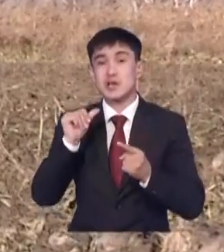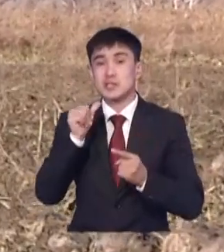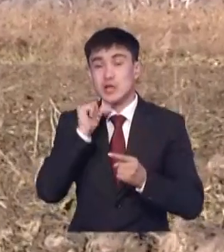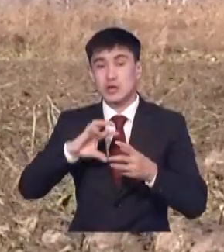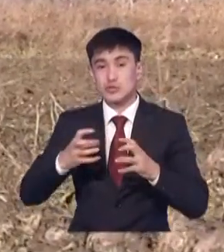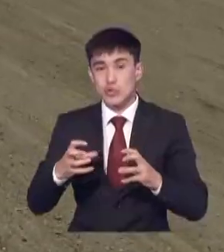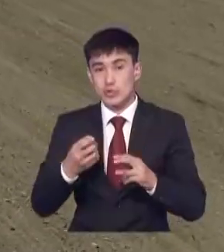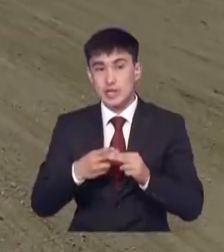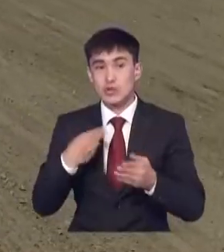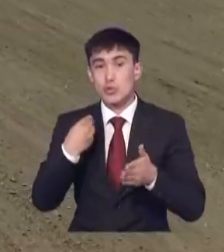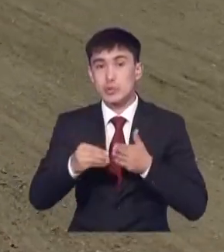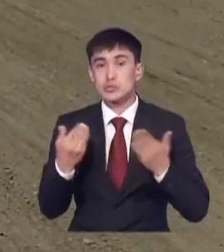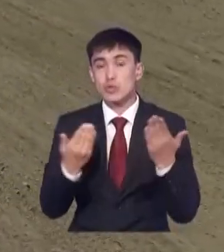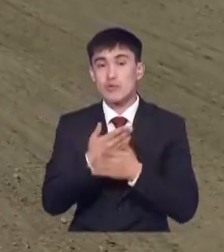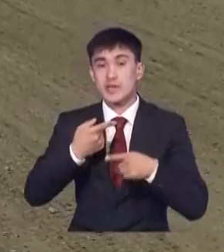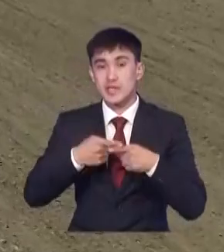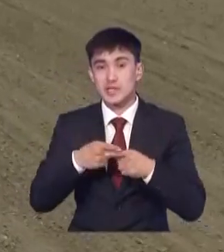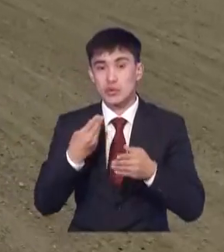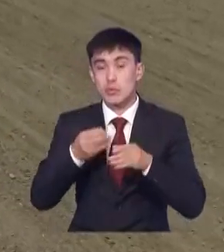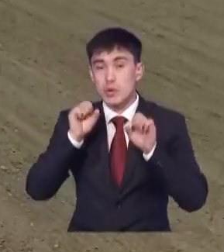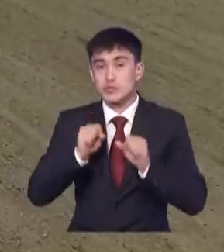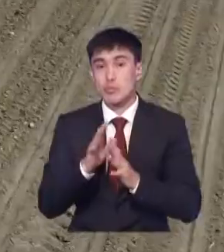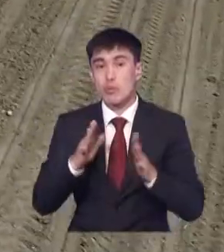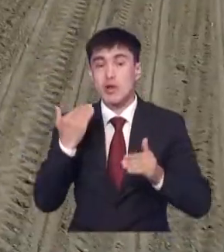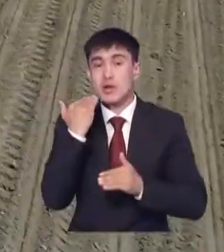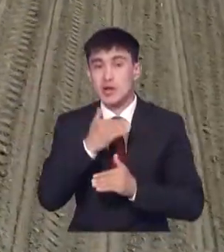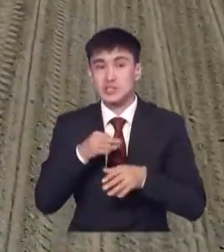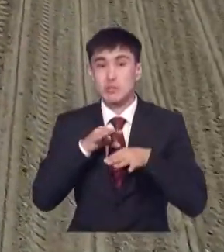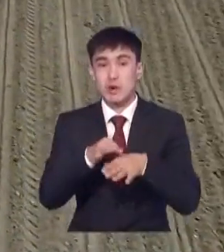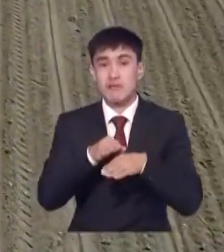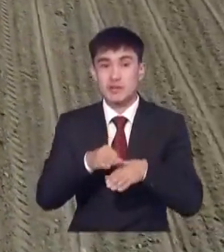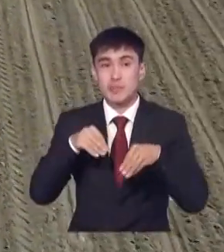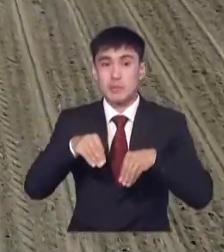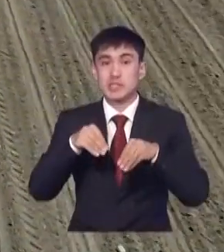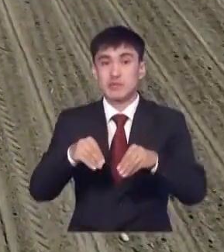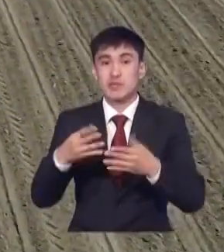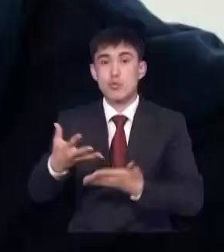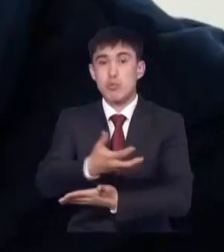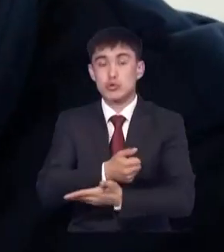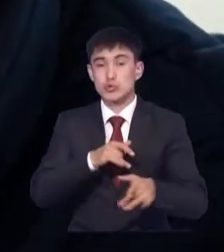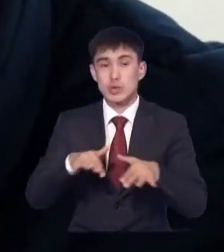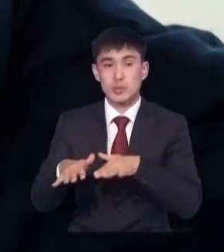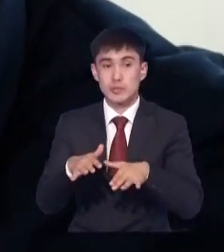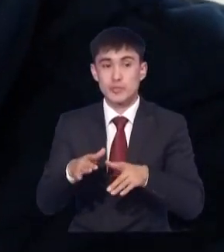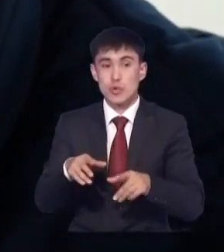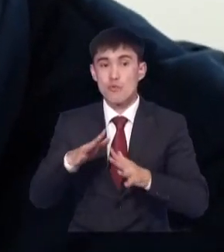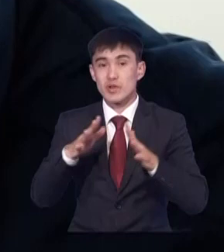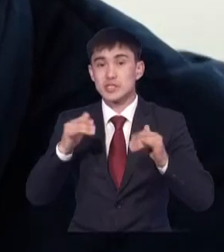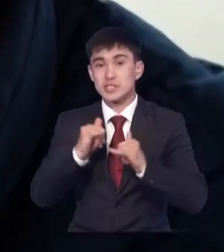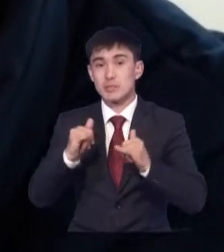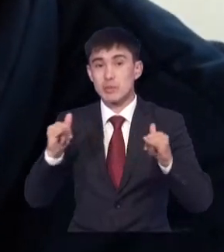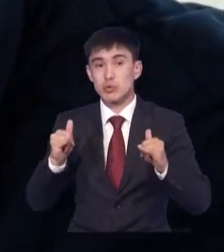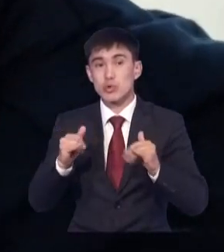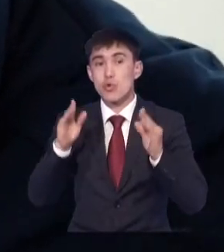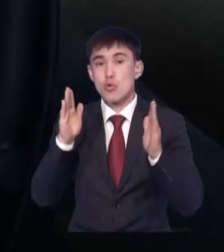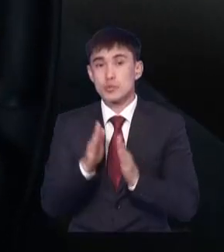этого приобретается современная техника, которая позволит более качественно проводить посевную и уборочную кампании, увеличивая темпы работы